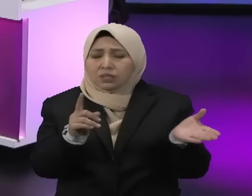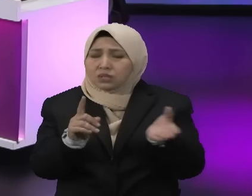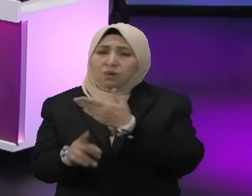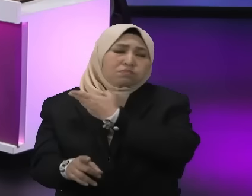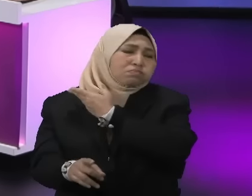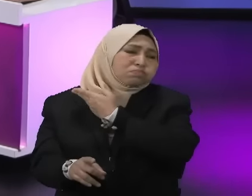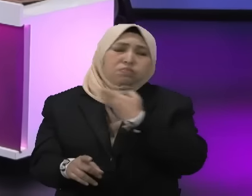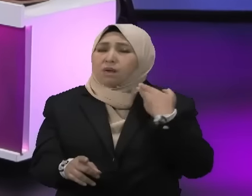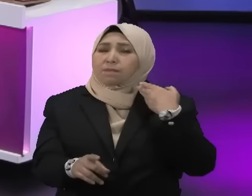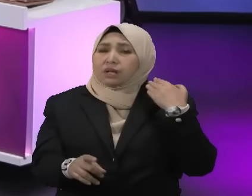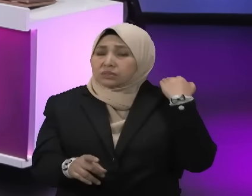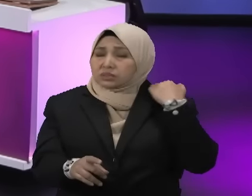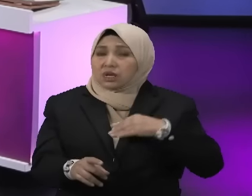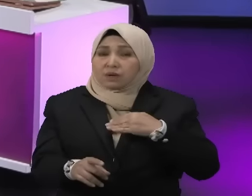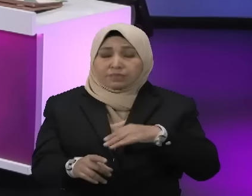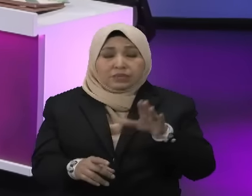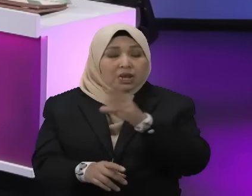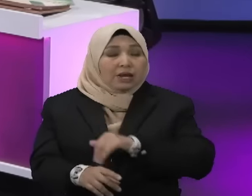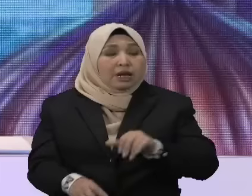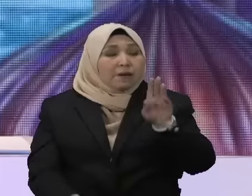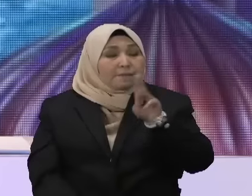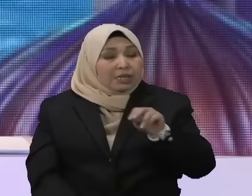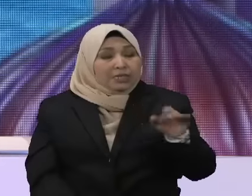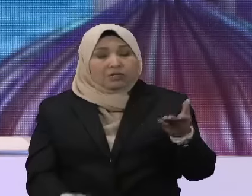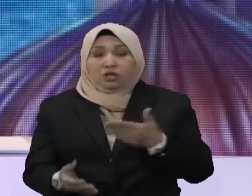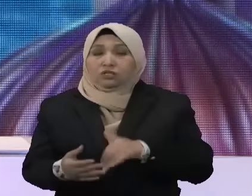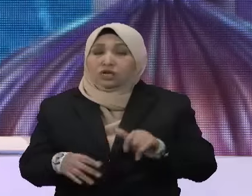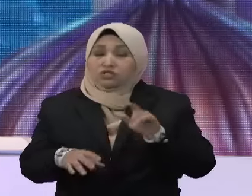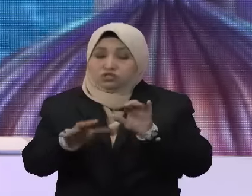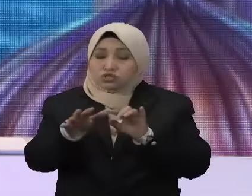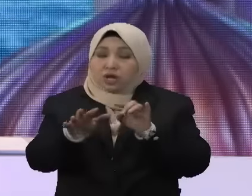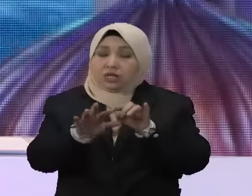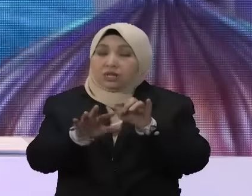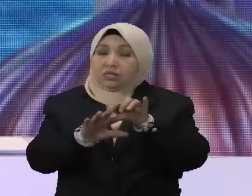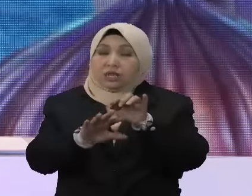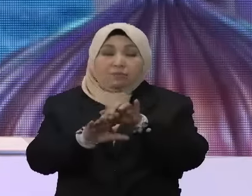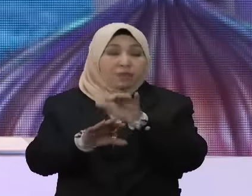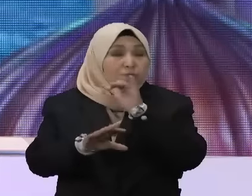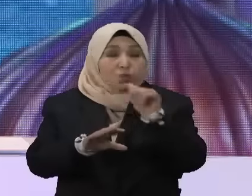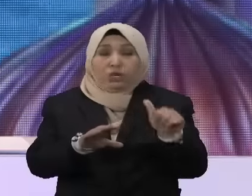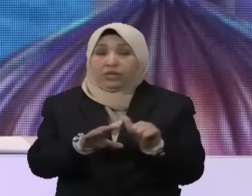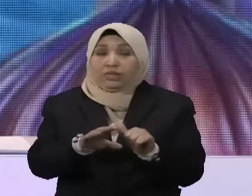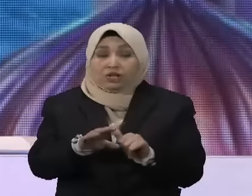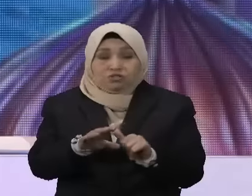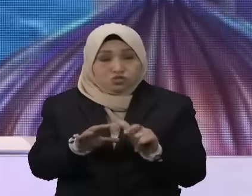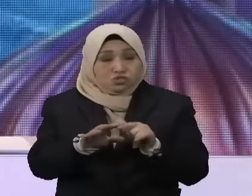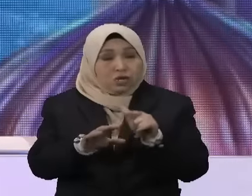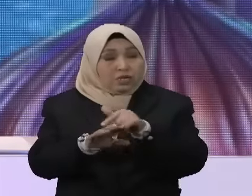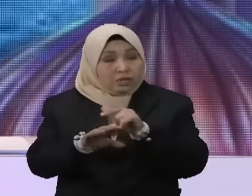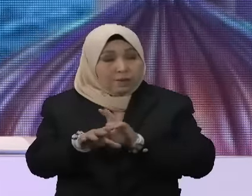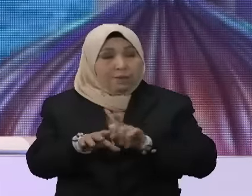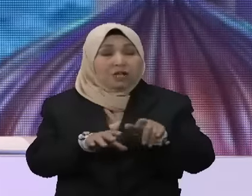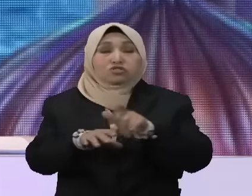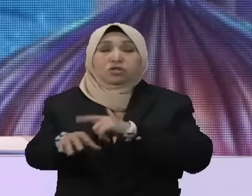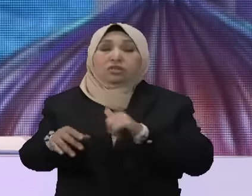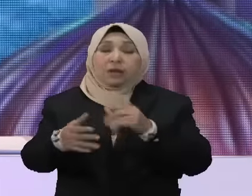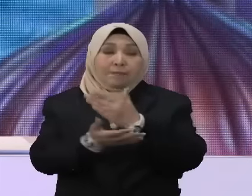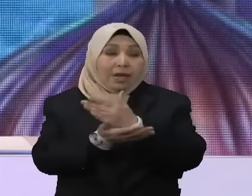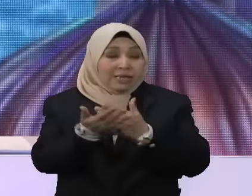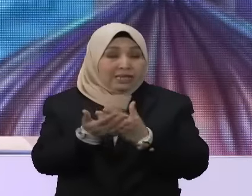mereka, dan juga banan. Perkataan banan di sini merujuk kepada jari, tapi dia bukan sembarangan jarilah. Jari kita ni pun panjang kan. Dia ada bahagian